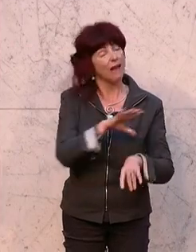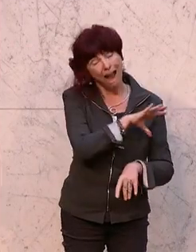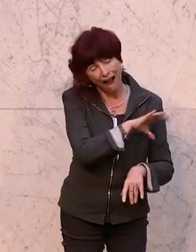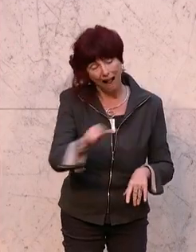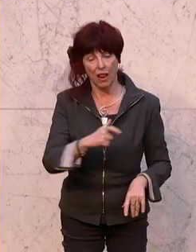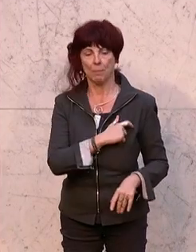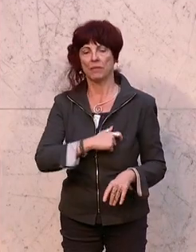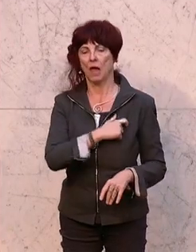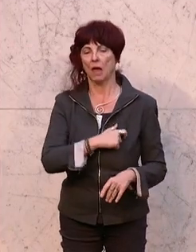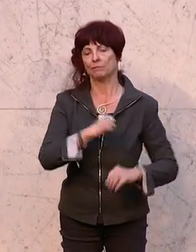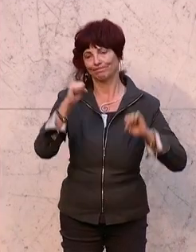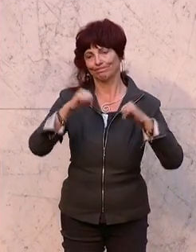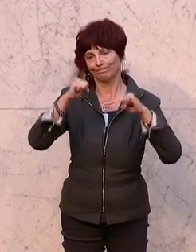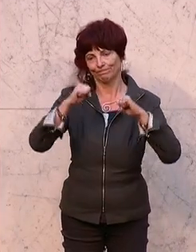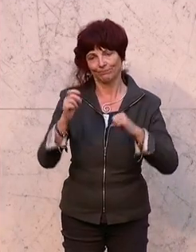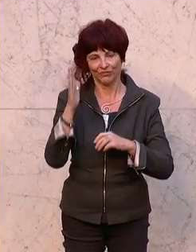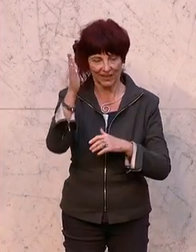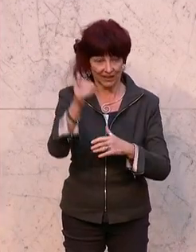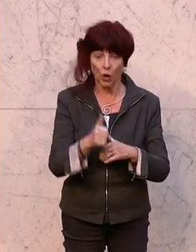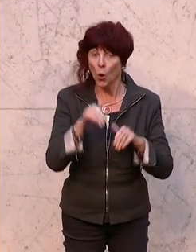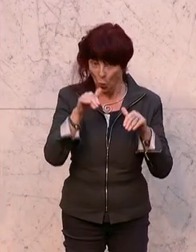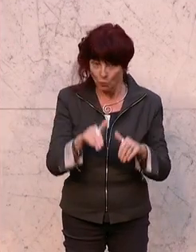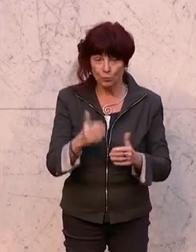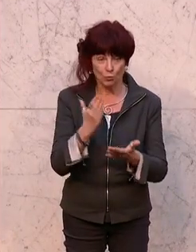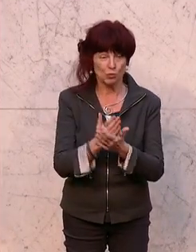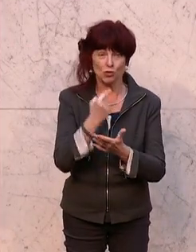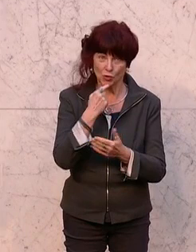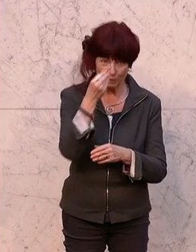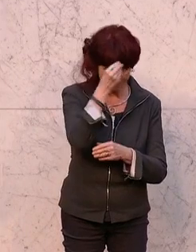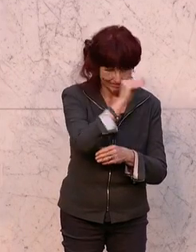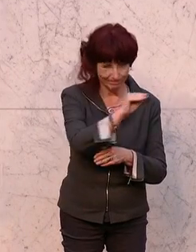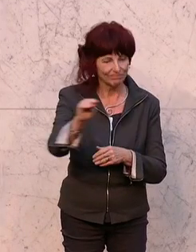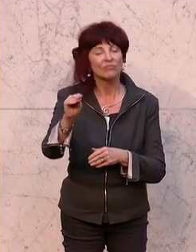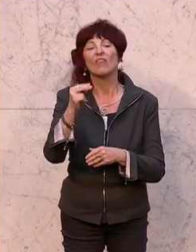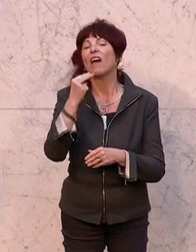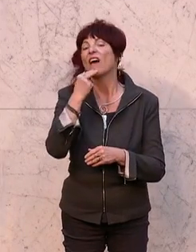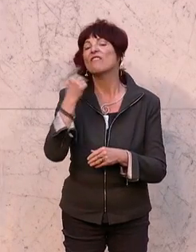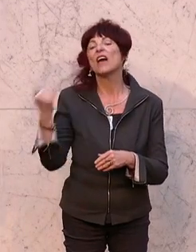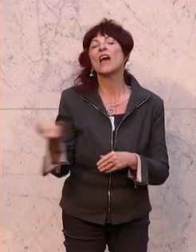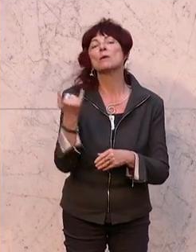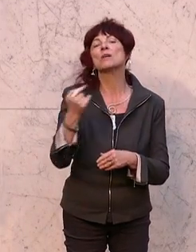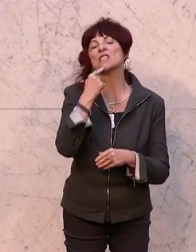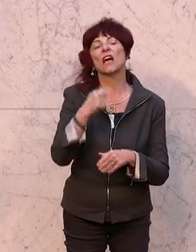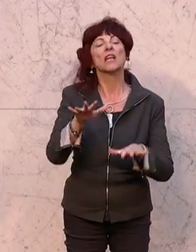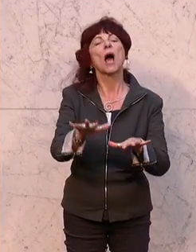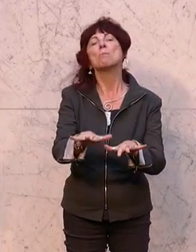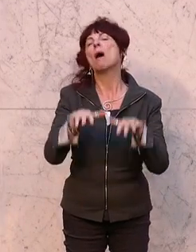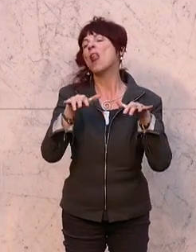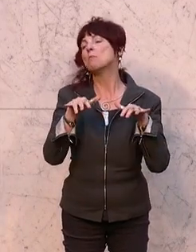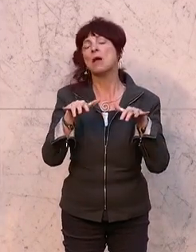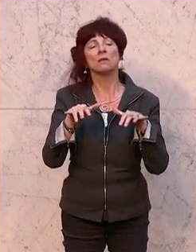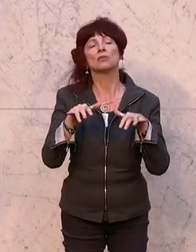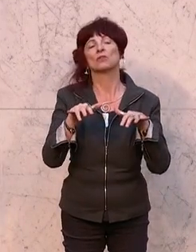mitgetragen werden kann. Ich denke, das muss schon auch einmal gesagt werden, vor allem an alle diejenigen, die immer den Parlamentarismus